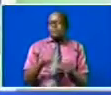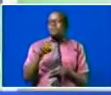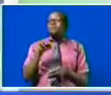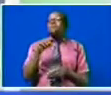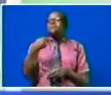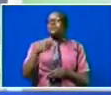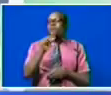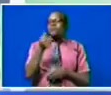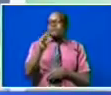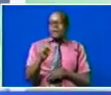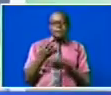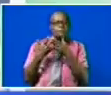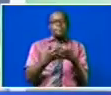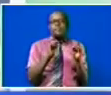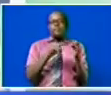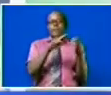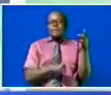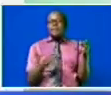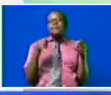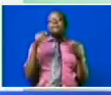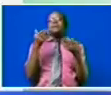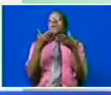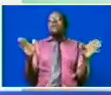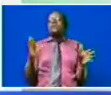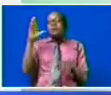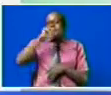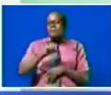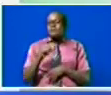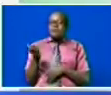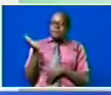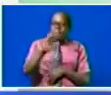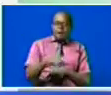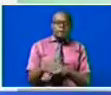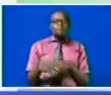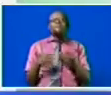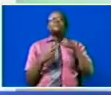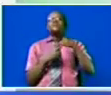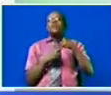Hussein hawajakamatwa. Kesi hiyo itasikizwa tena Julai 17.